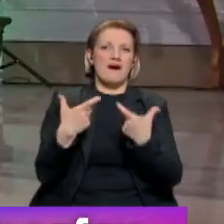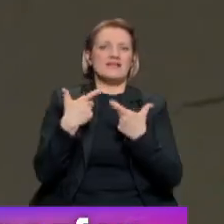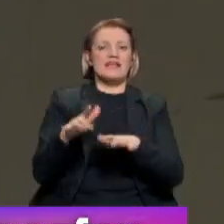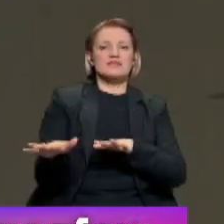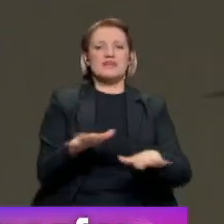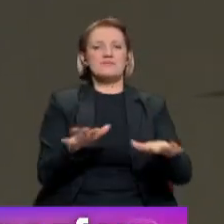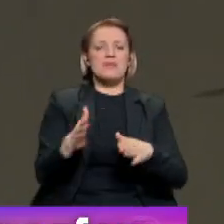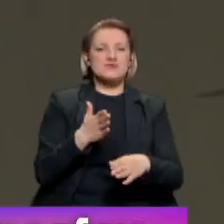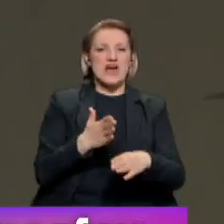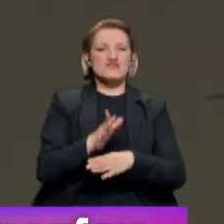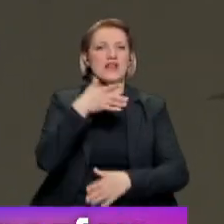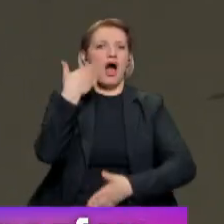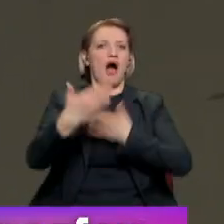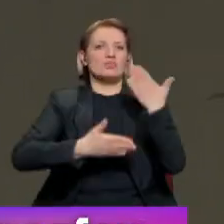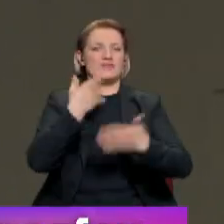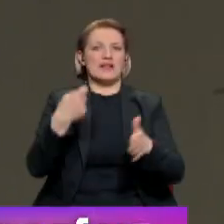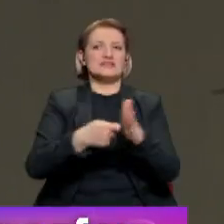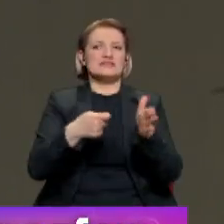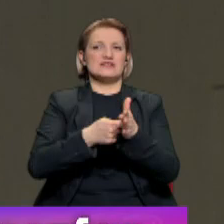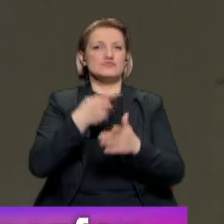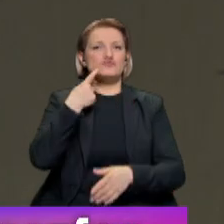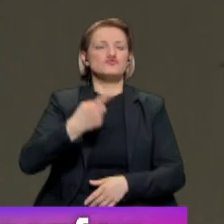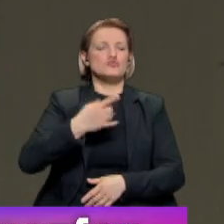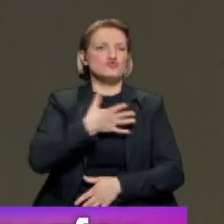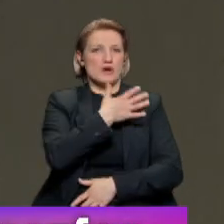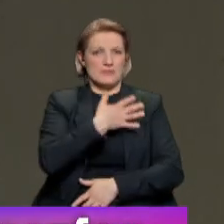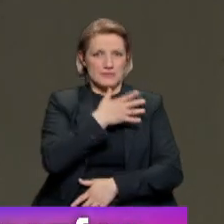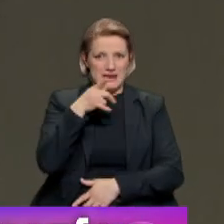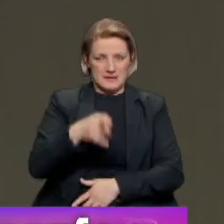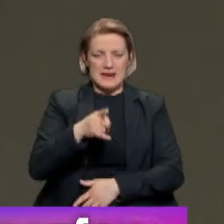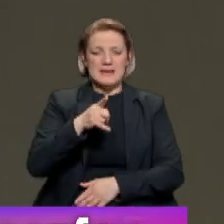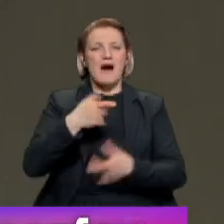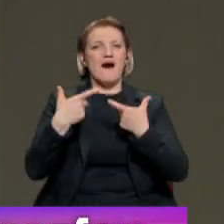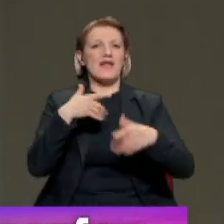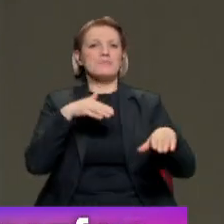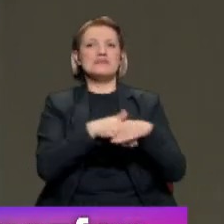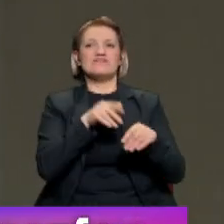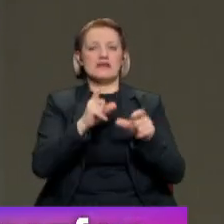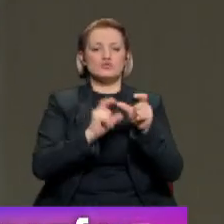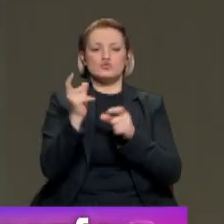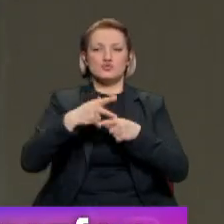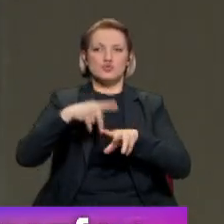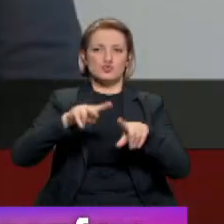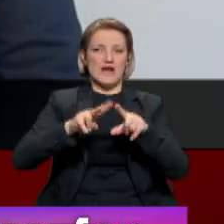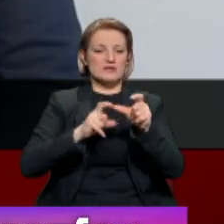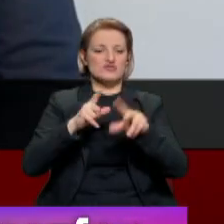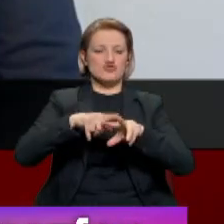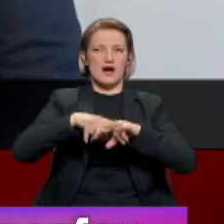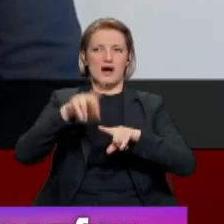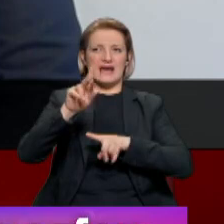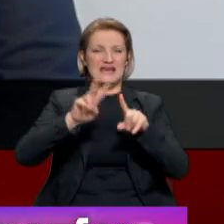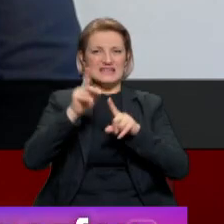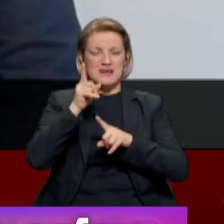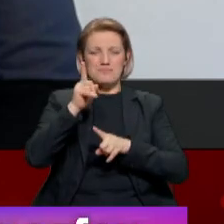Hatay'daki deprem gerçeğini anlatan isim. Cumhuriyet Halk Partisi Hatay Milletvekili Suzan Şahin. Bir kefen